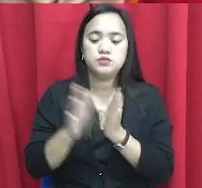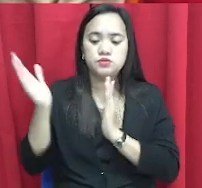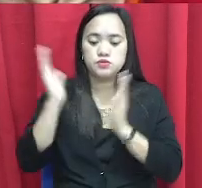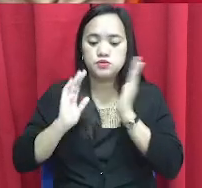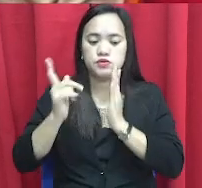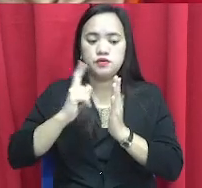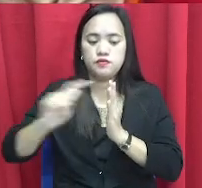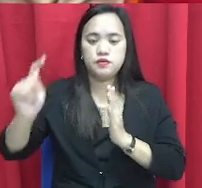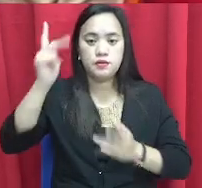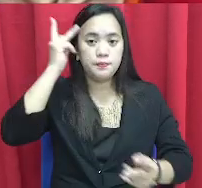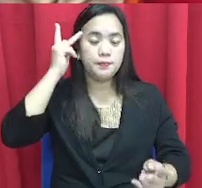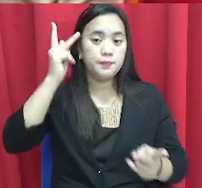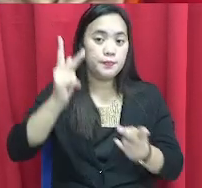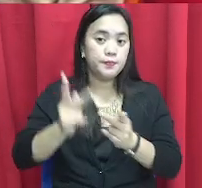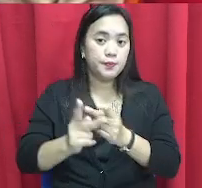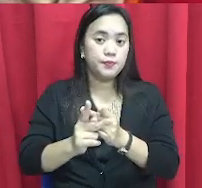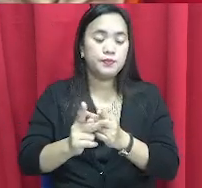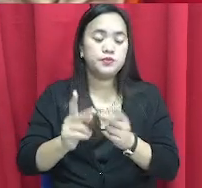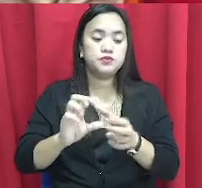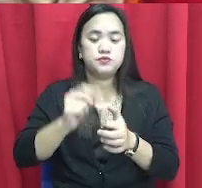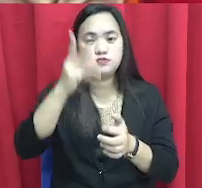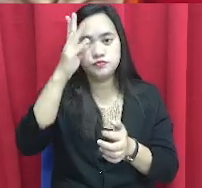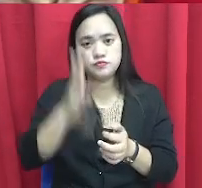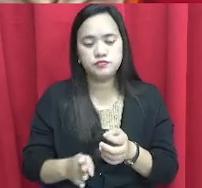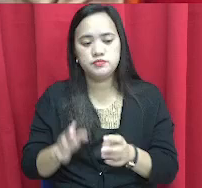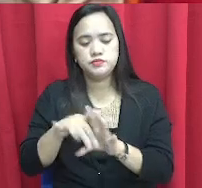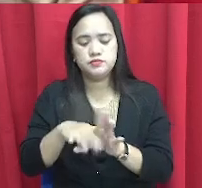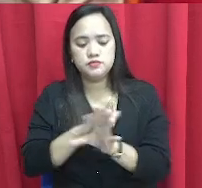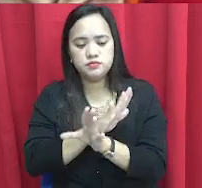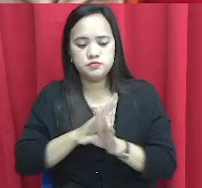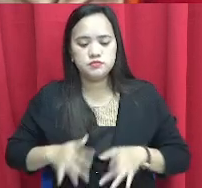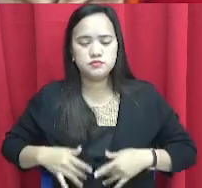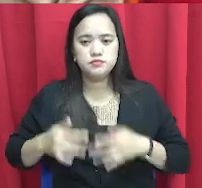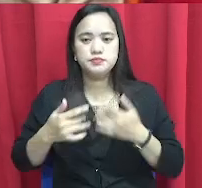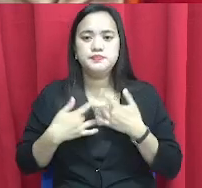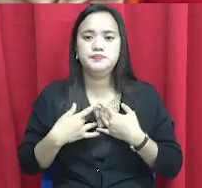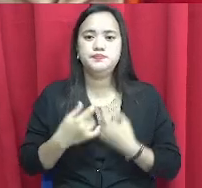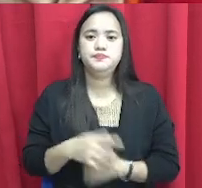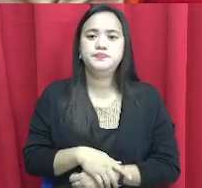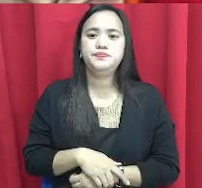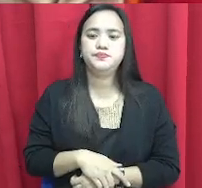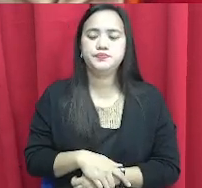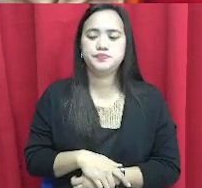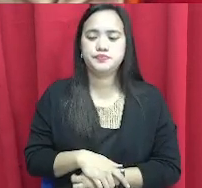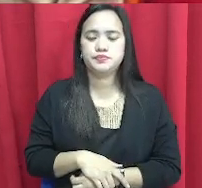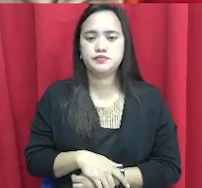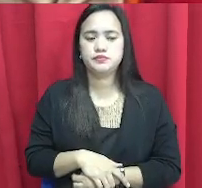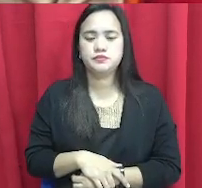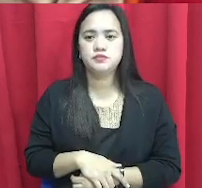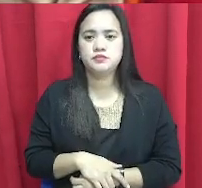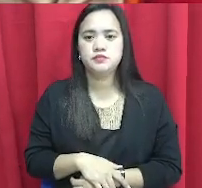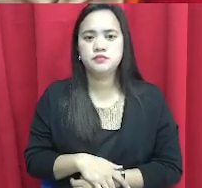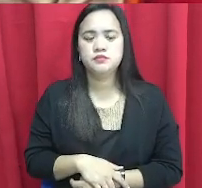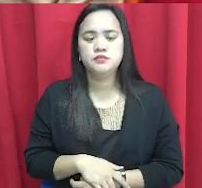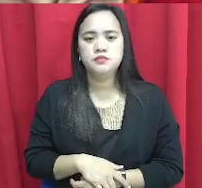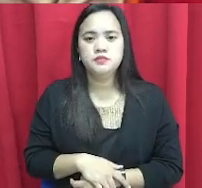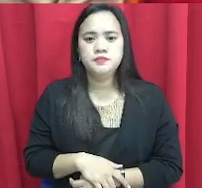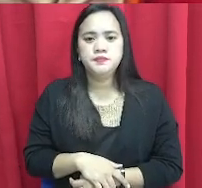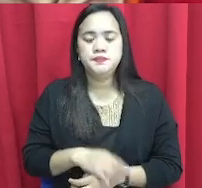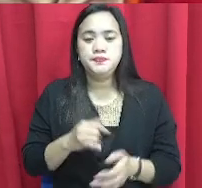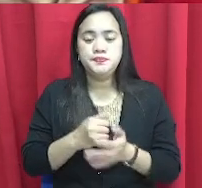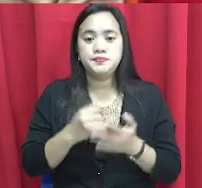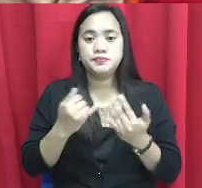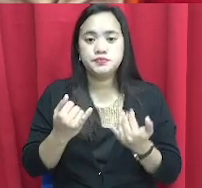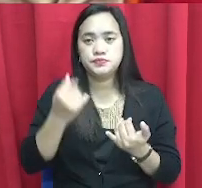purpose ng Diyos sa ating anak upang ma- ang purpose ng Diyos sa ating asawa gagamitin lamang